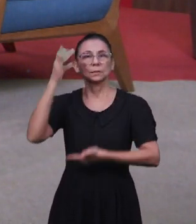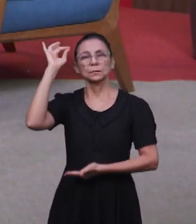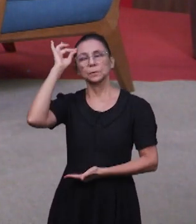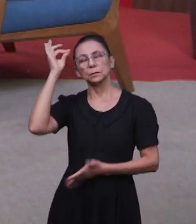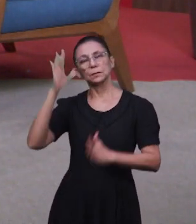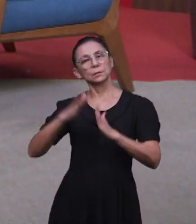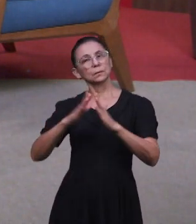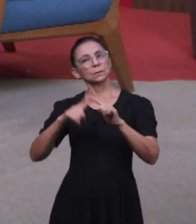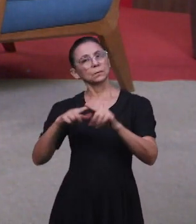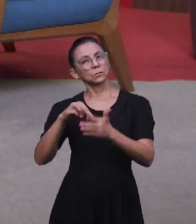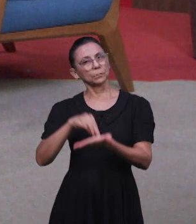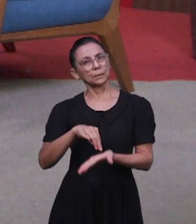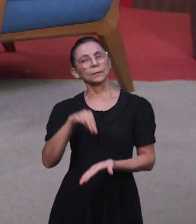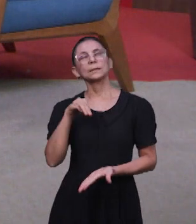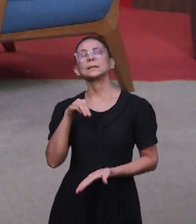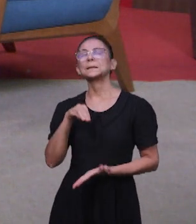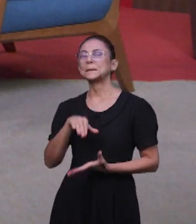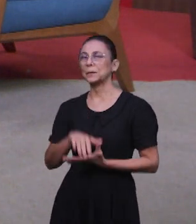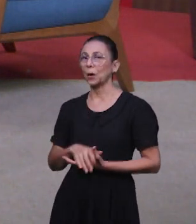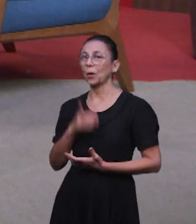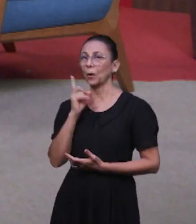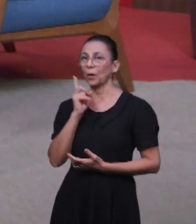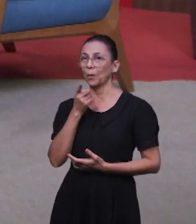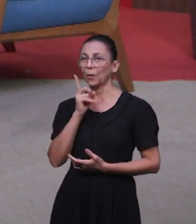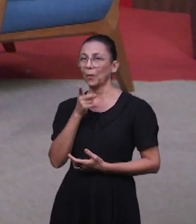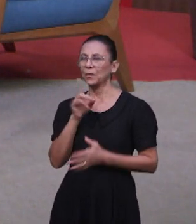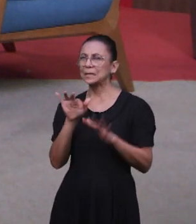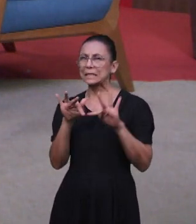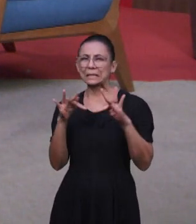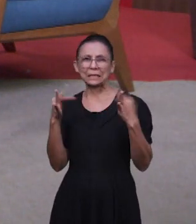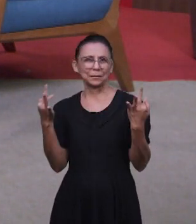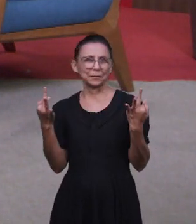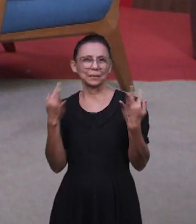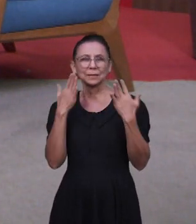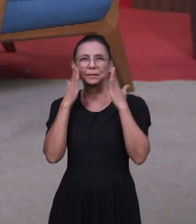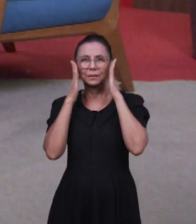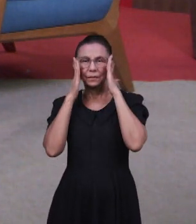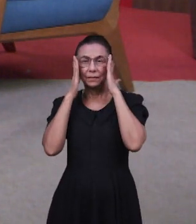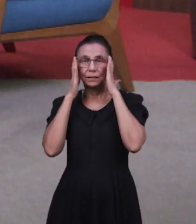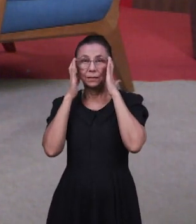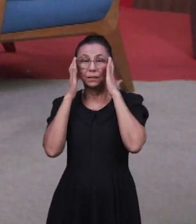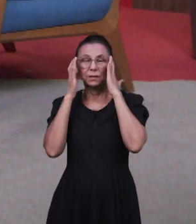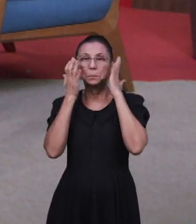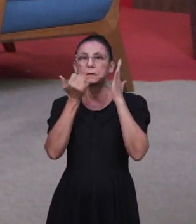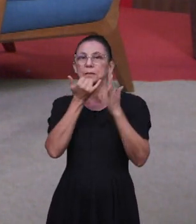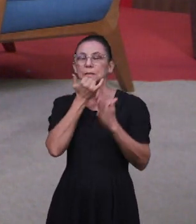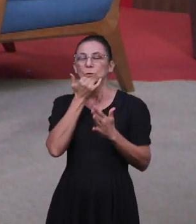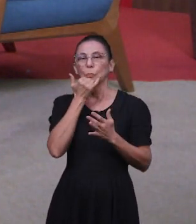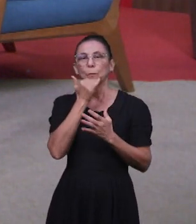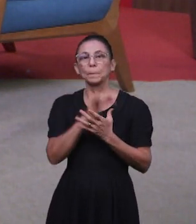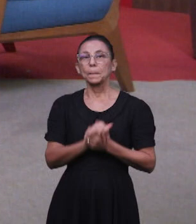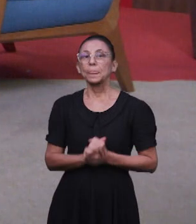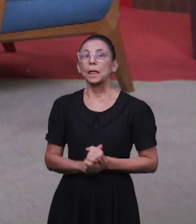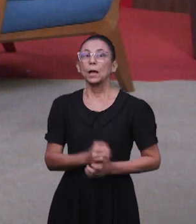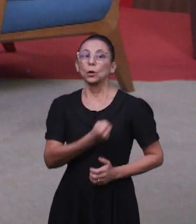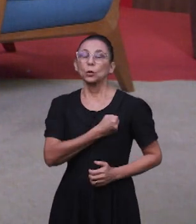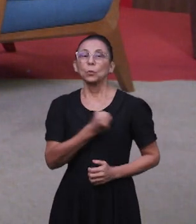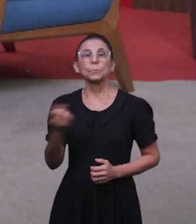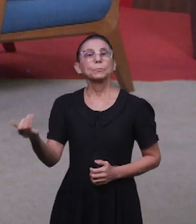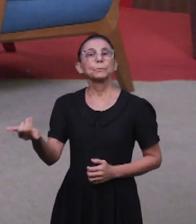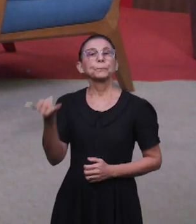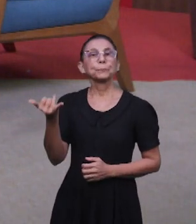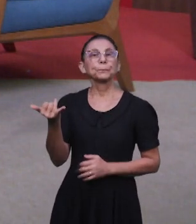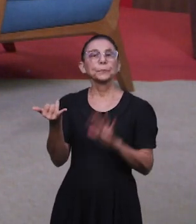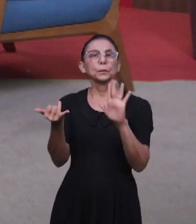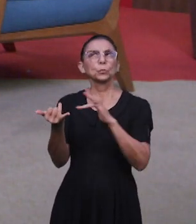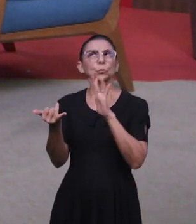ce projet, le projet d'assistance spirituelle de l'Église chrétienne Maranatha. Regardez comme il est simple de participer. Il suffit de faire un appel.